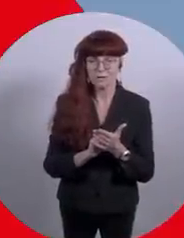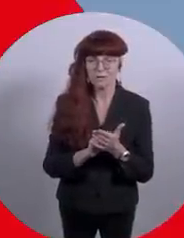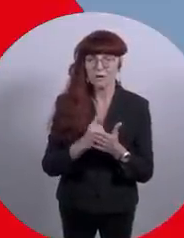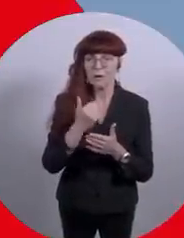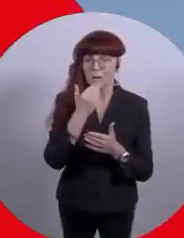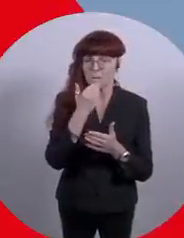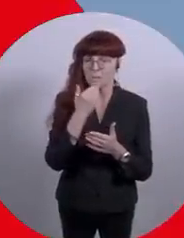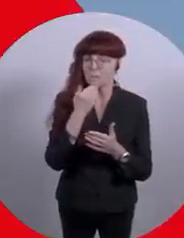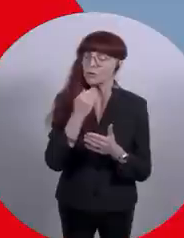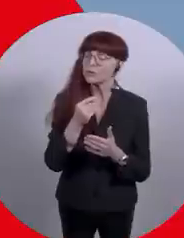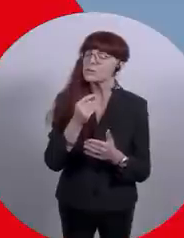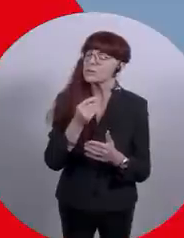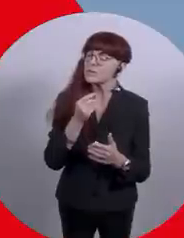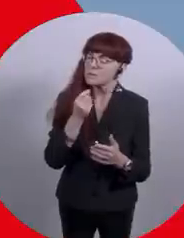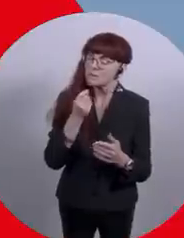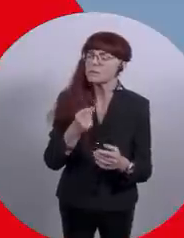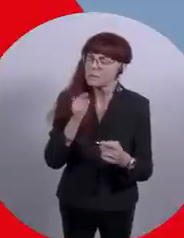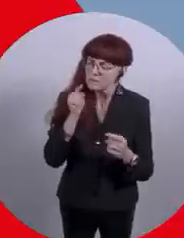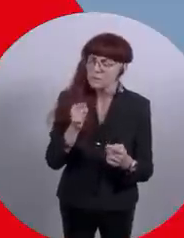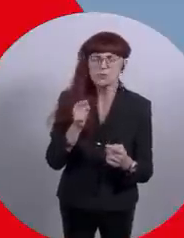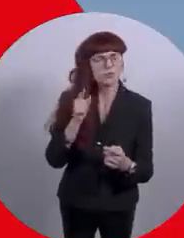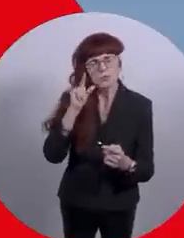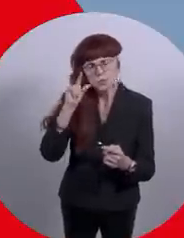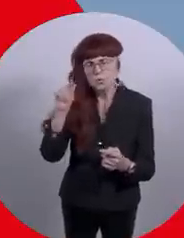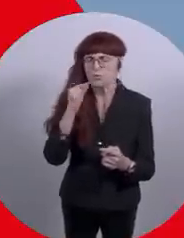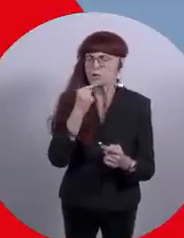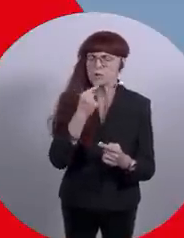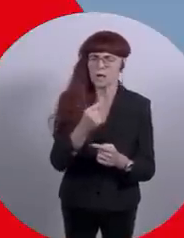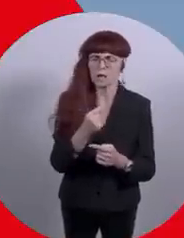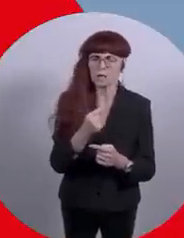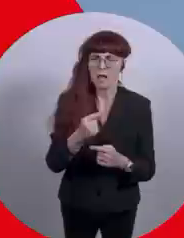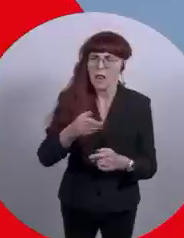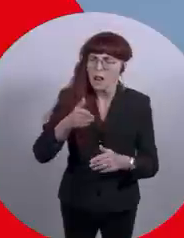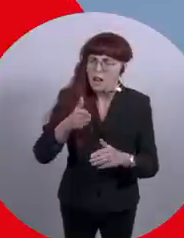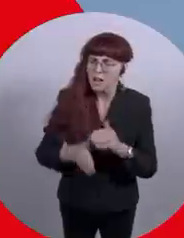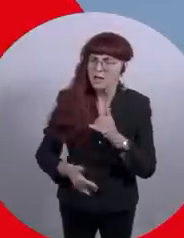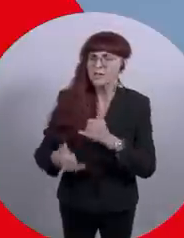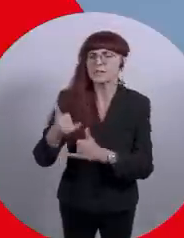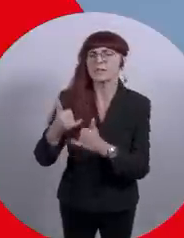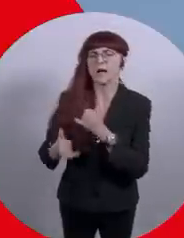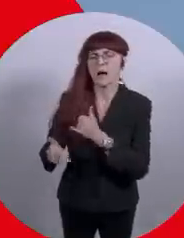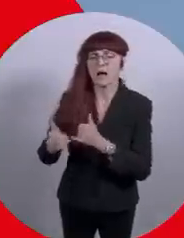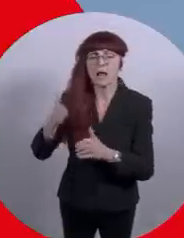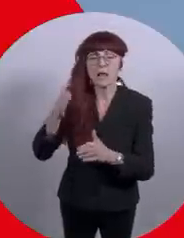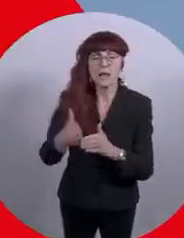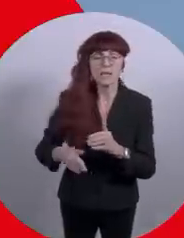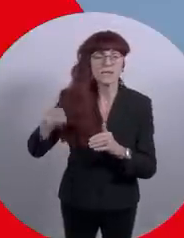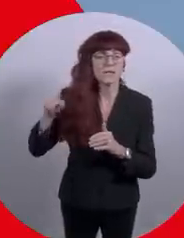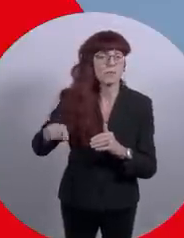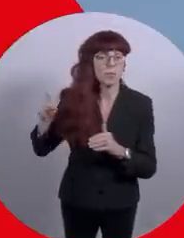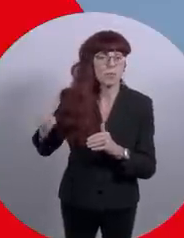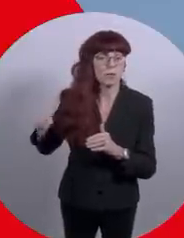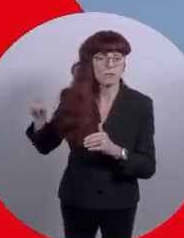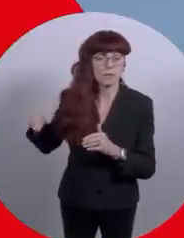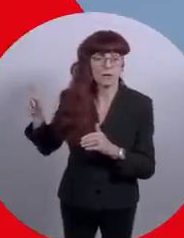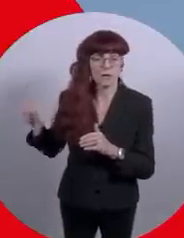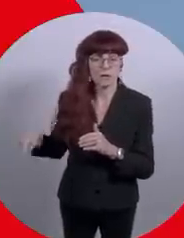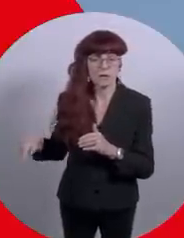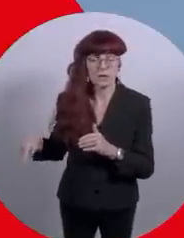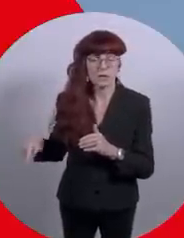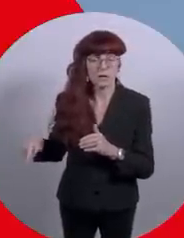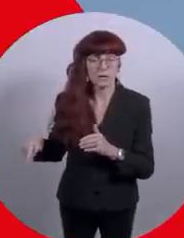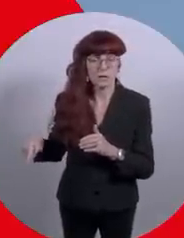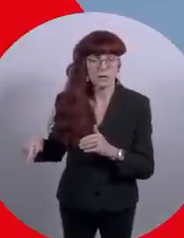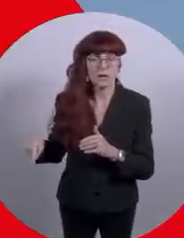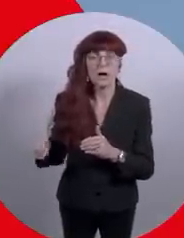direkt darauf eingehen ja wir haben die letzten Jahre wir haben die letzten Monate vielleicht zu viel